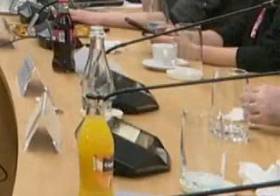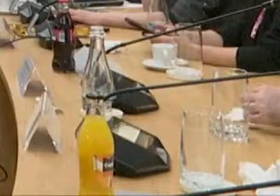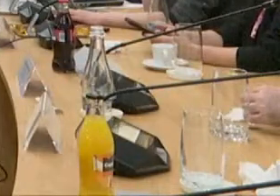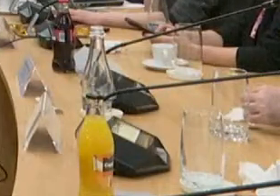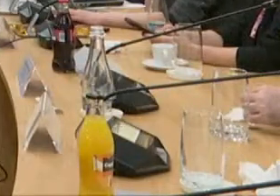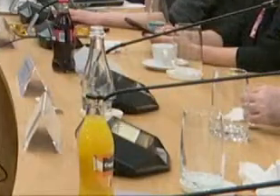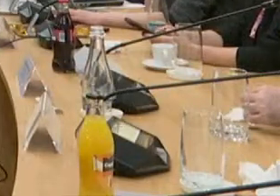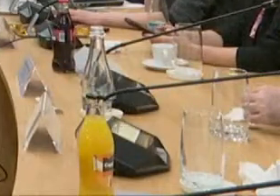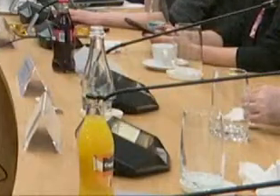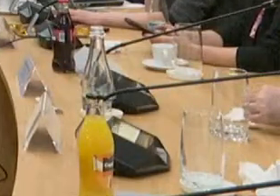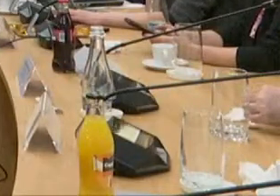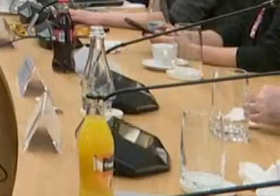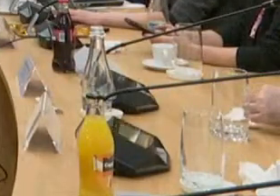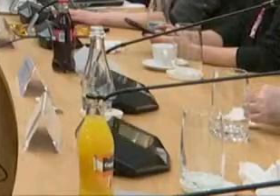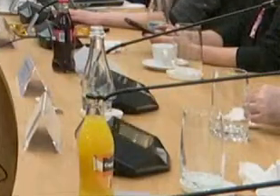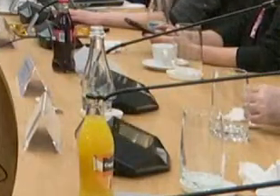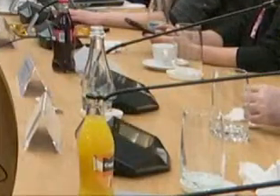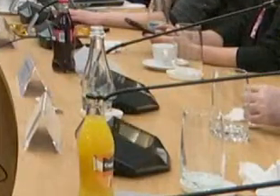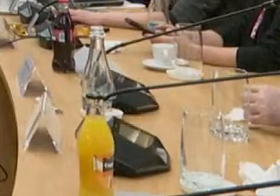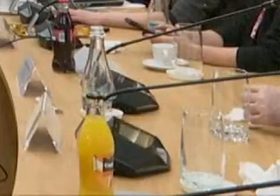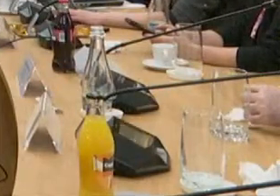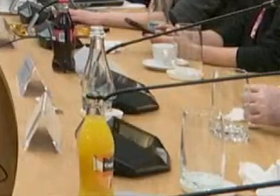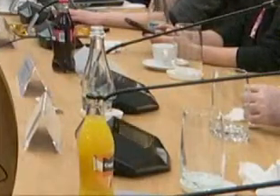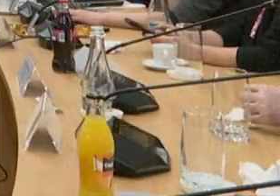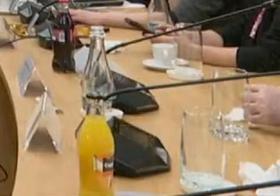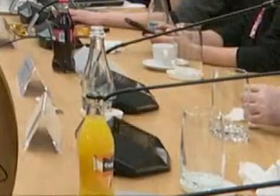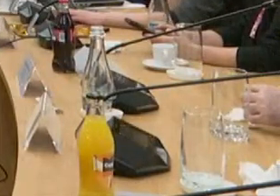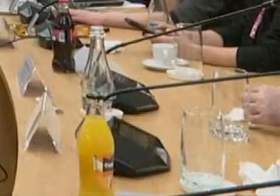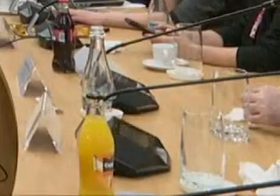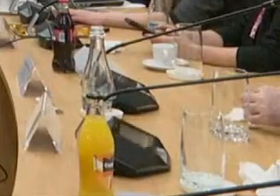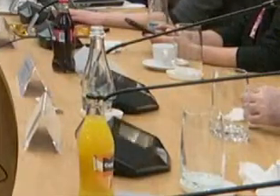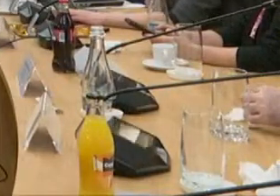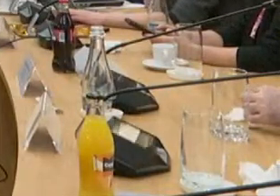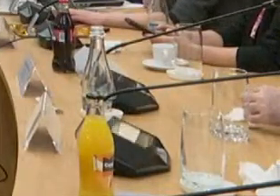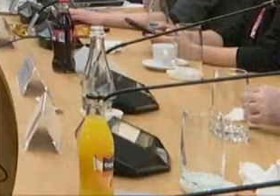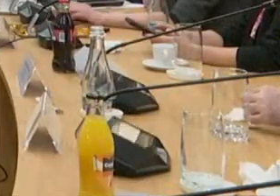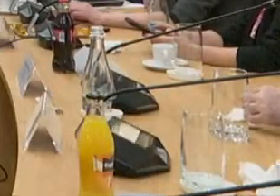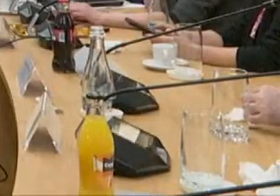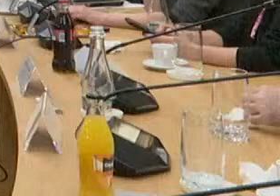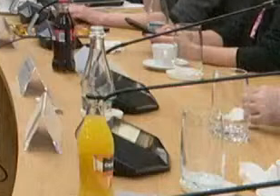rog Sigur e A rămas în zona dumneavoastră microfonul vă rog să